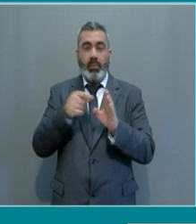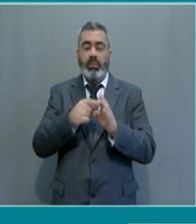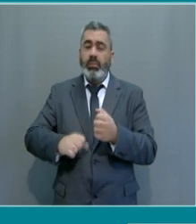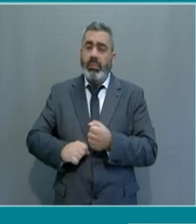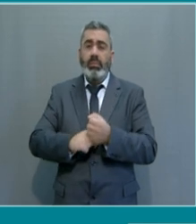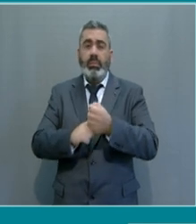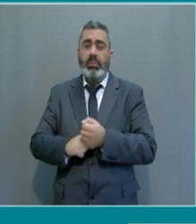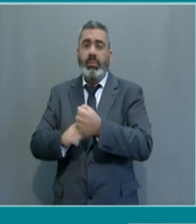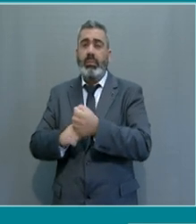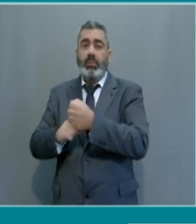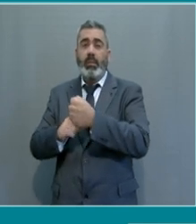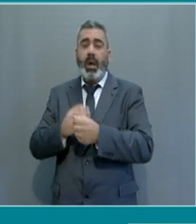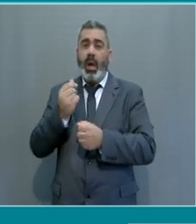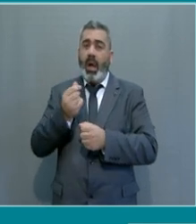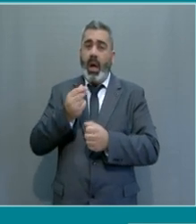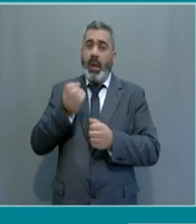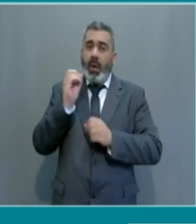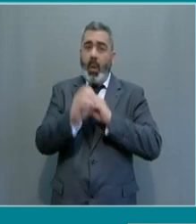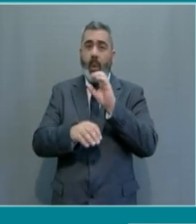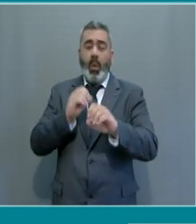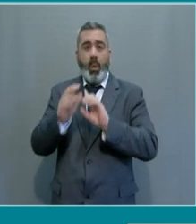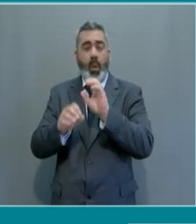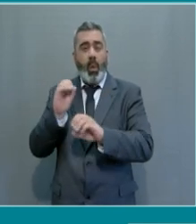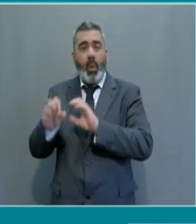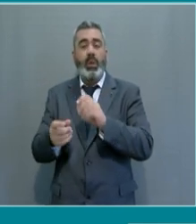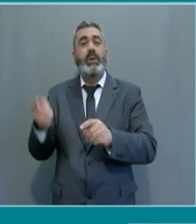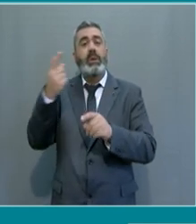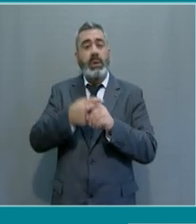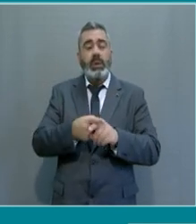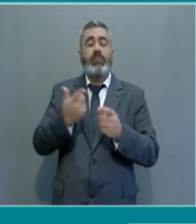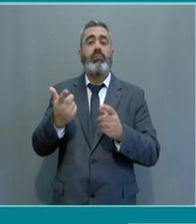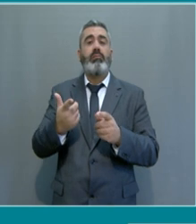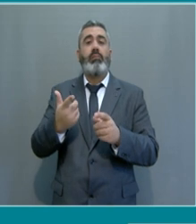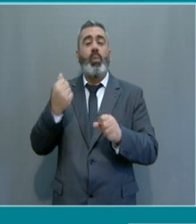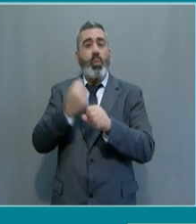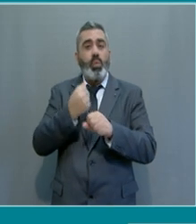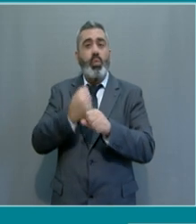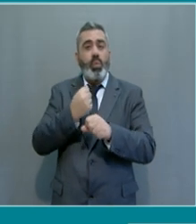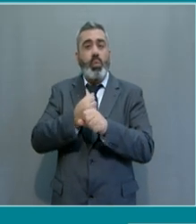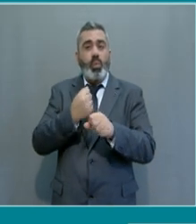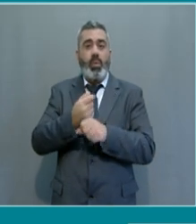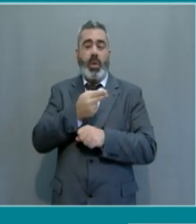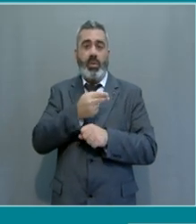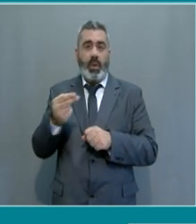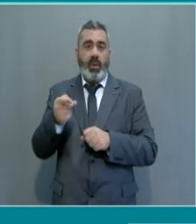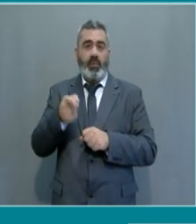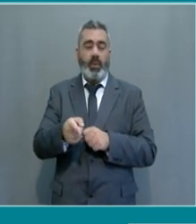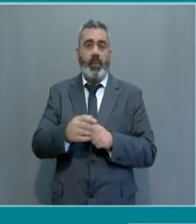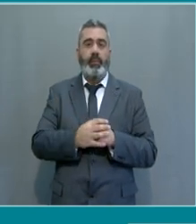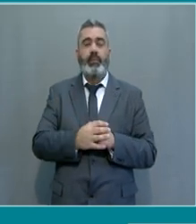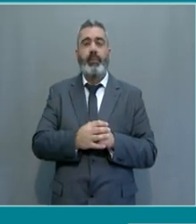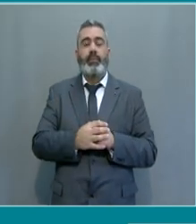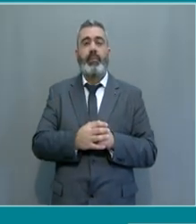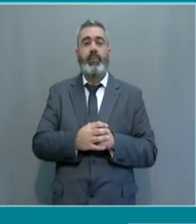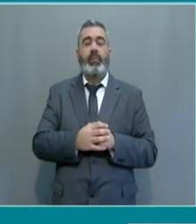μεγάλη και οικονομική αλλά και προσφορά από στελέχη τα οποία ασχολήθηκαν με το θέμα. Τα